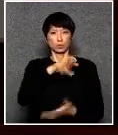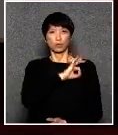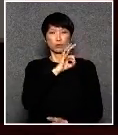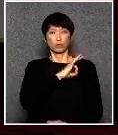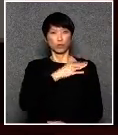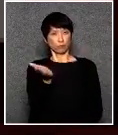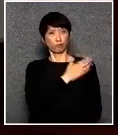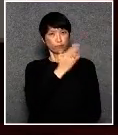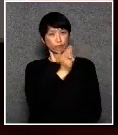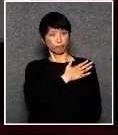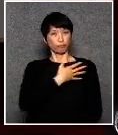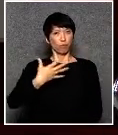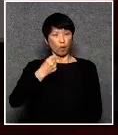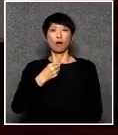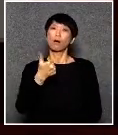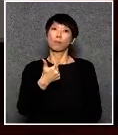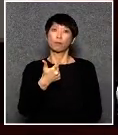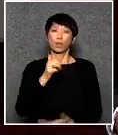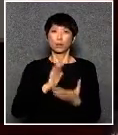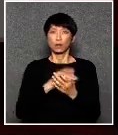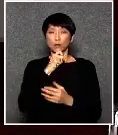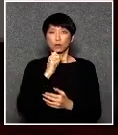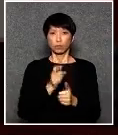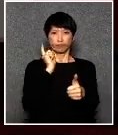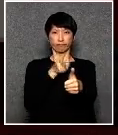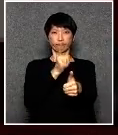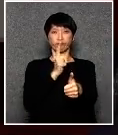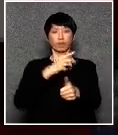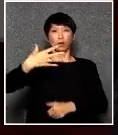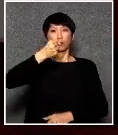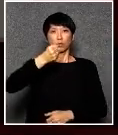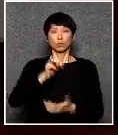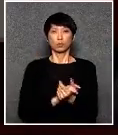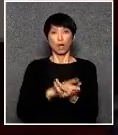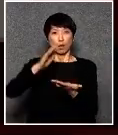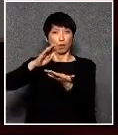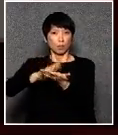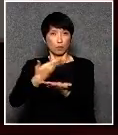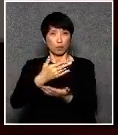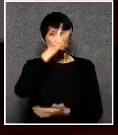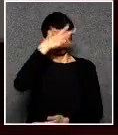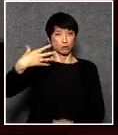嚟嘅。仲有一項叫彈劾權，就彈劾你唔到，一係彈劾行政長官。